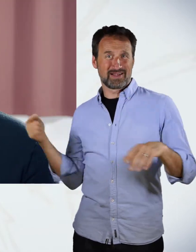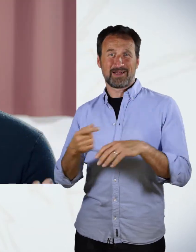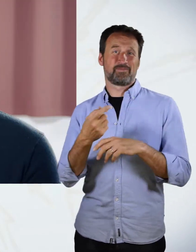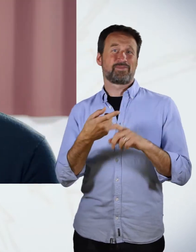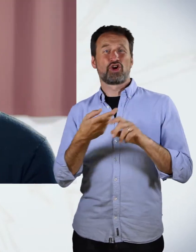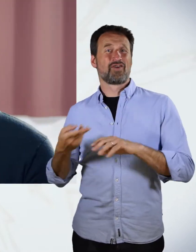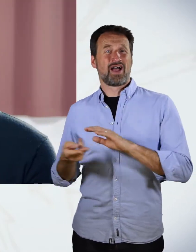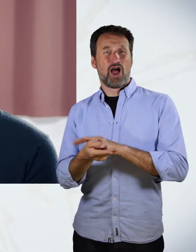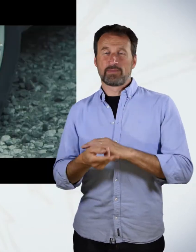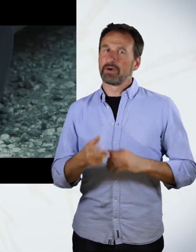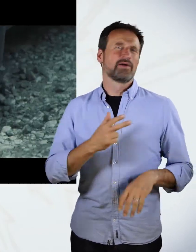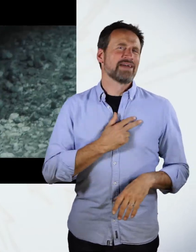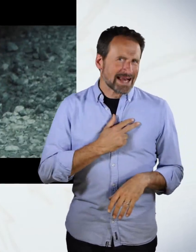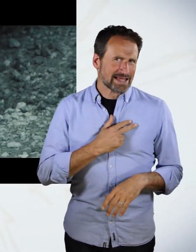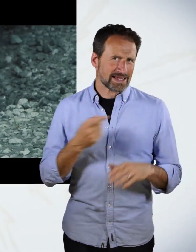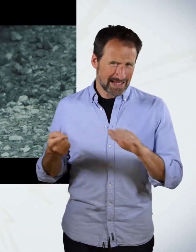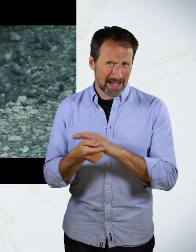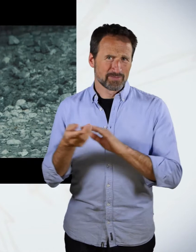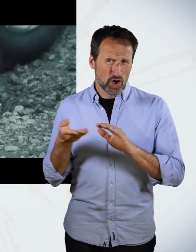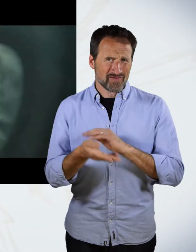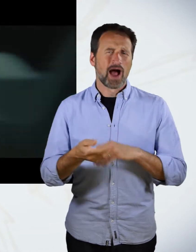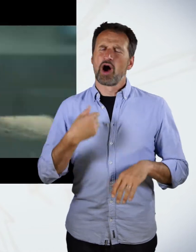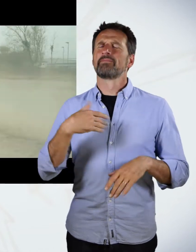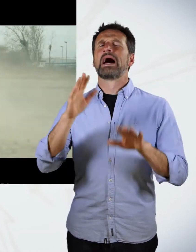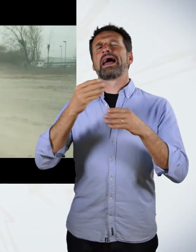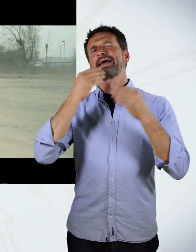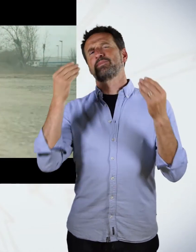ehrlich, da drin ist es gemütlicher als in einem Auto von der Redaktion.